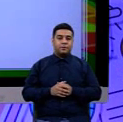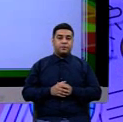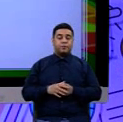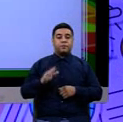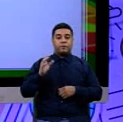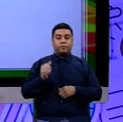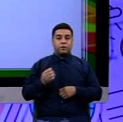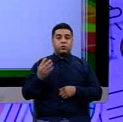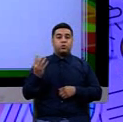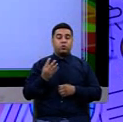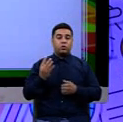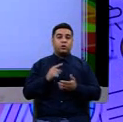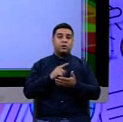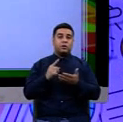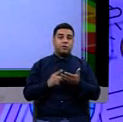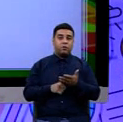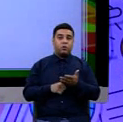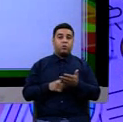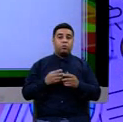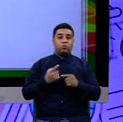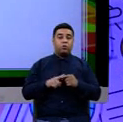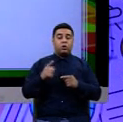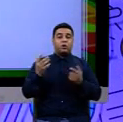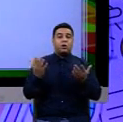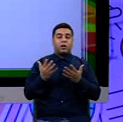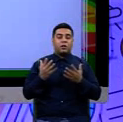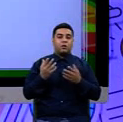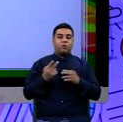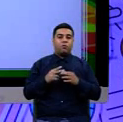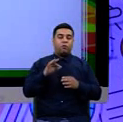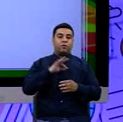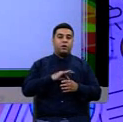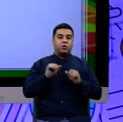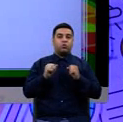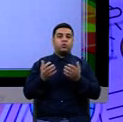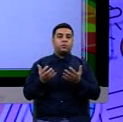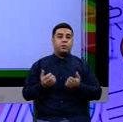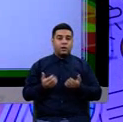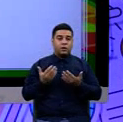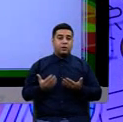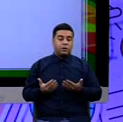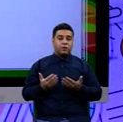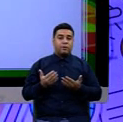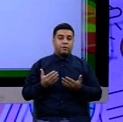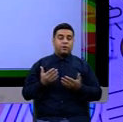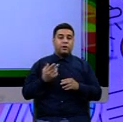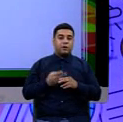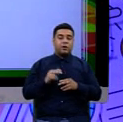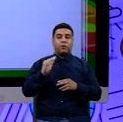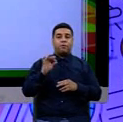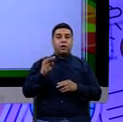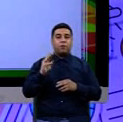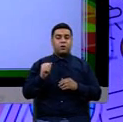Va 4-chi savol. Ulardan qanday daromad olish mumkin? Nima deb o'ylaysiz? Fermerlar mana